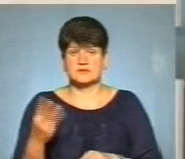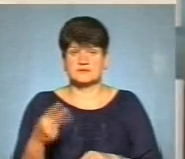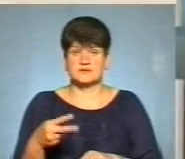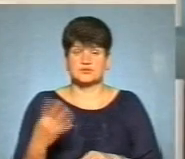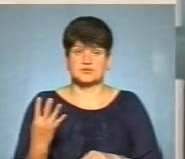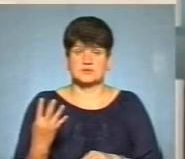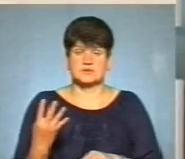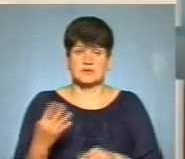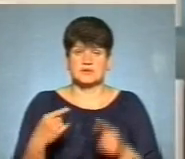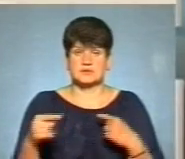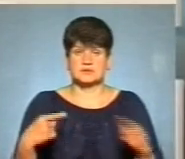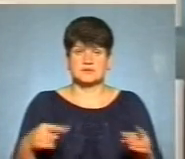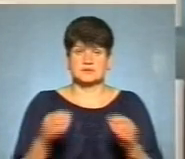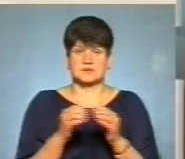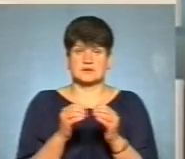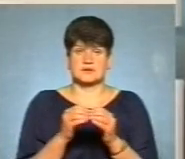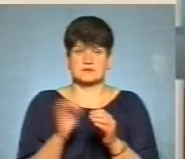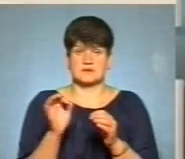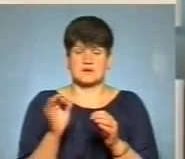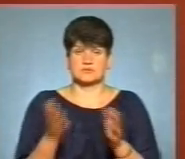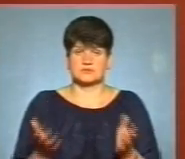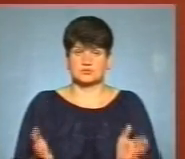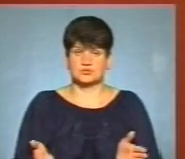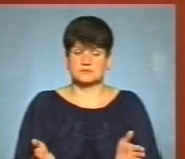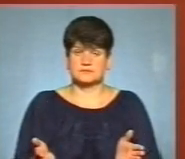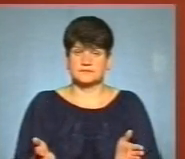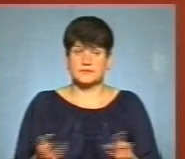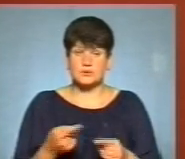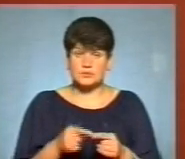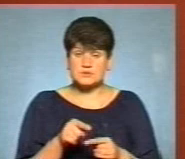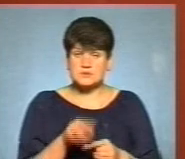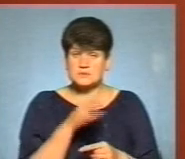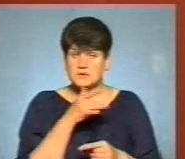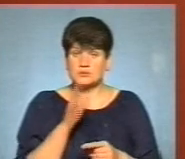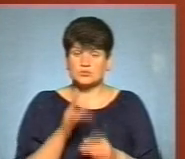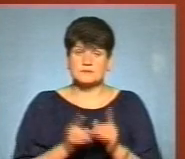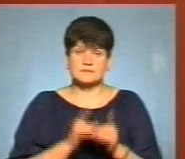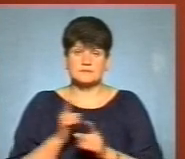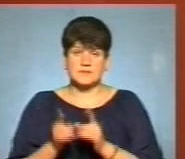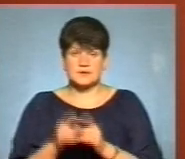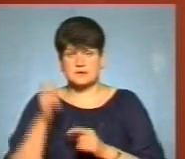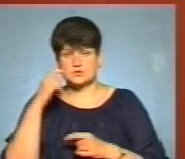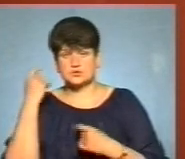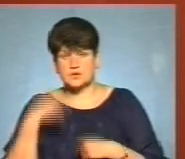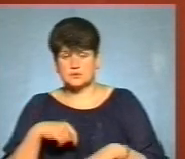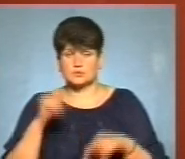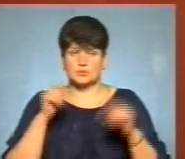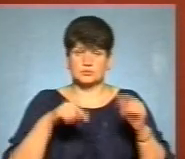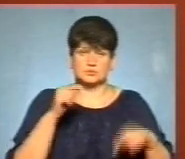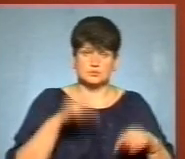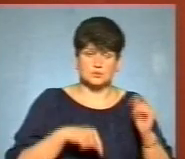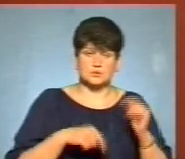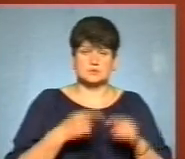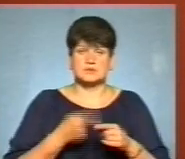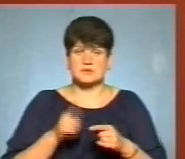десь на 10 градусів буде різниця температур. І ось ці періоди будуть змінюватися спекотний з дощовим періодом, і